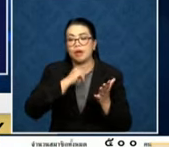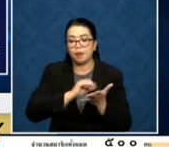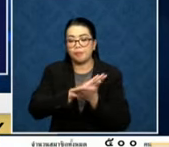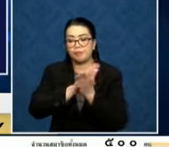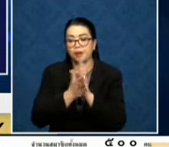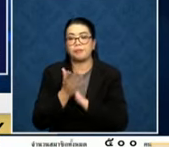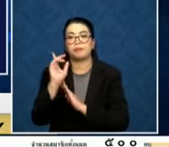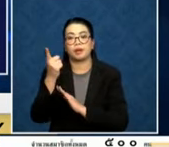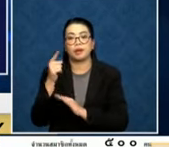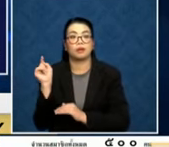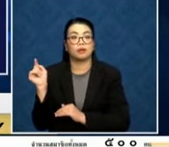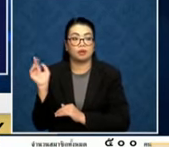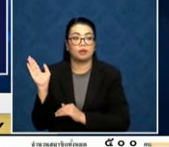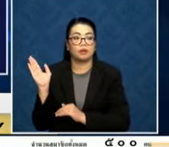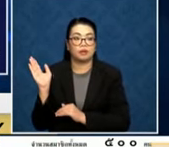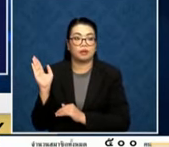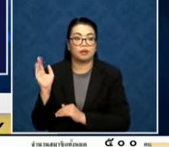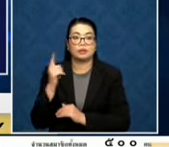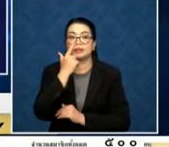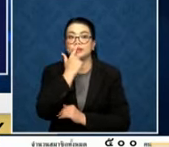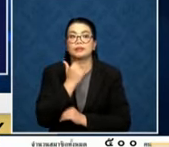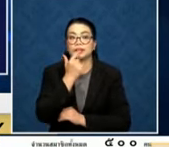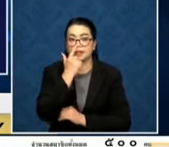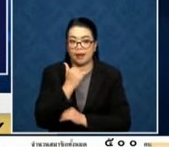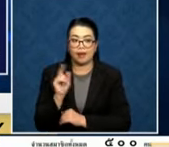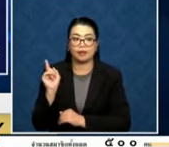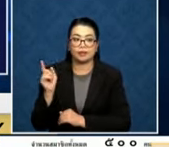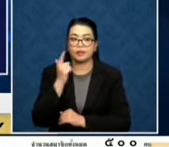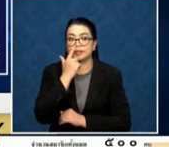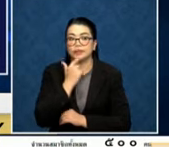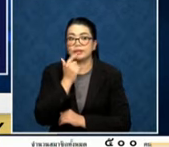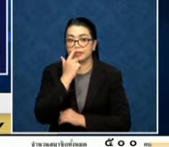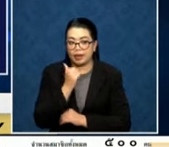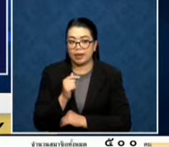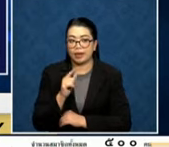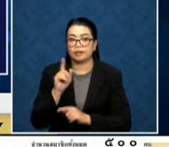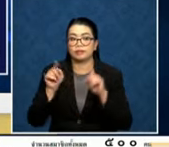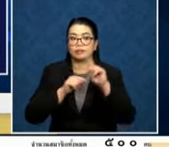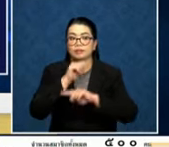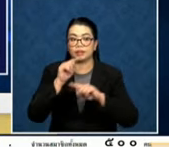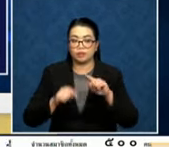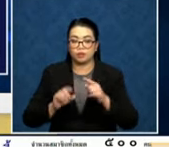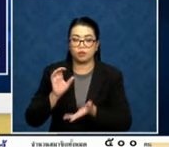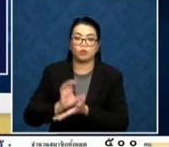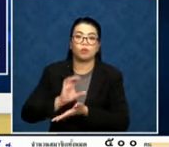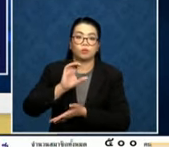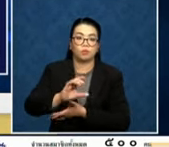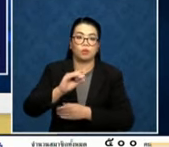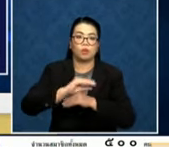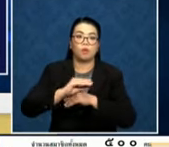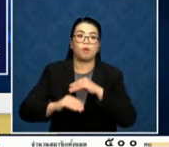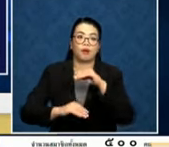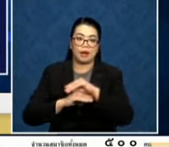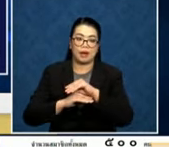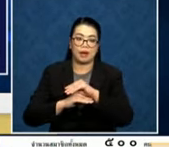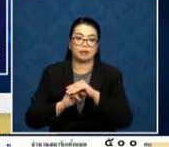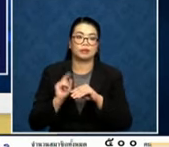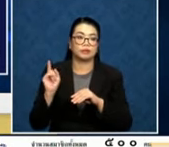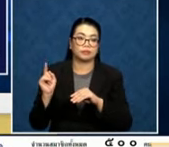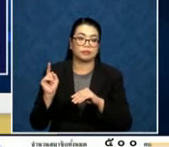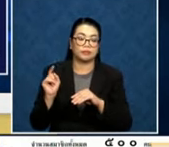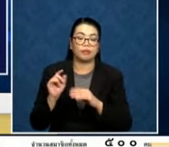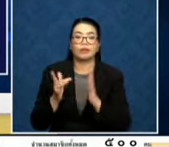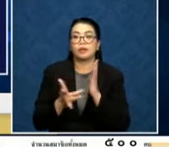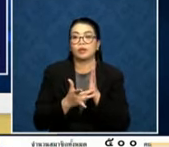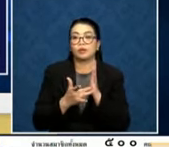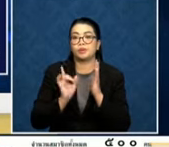กราฟที่ผมเอามาโชว์ครับพื้นที่สีแดงครับเป็นพื้นที่ของสัดส่วนการลงทุนในโครงการสมาร์ grdครับแต่เราจะเห็นได้ว่ามัน